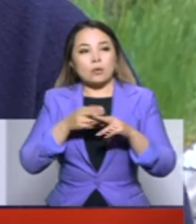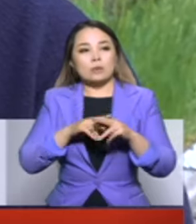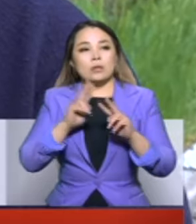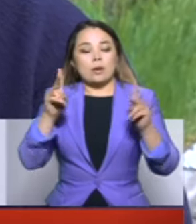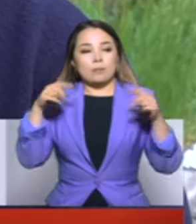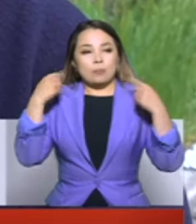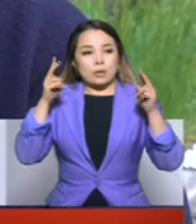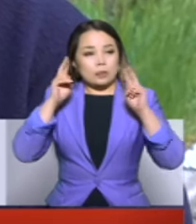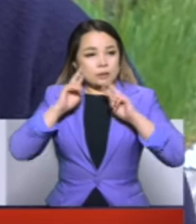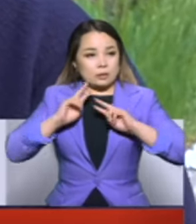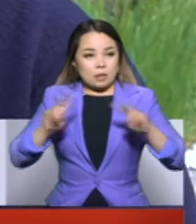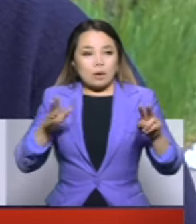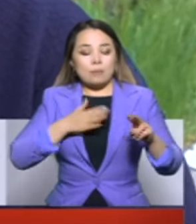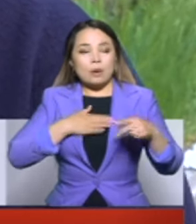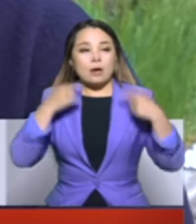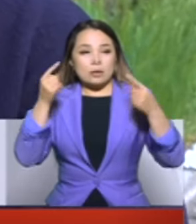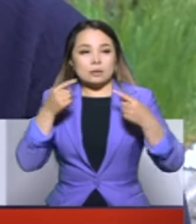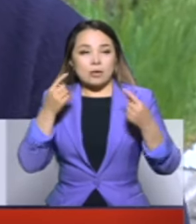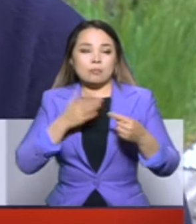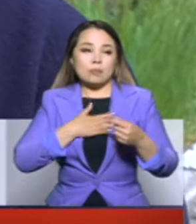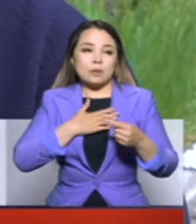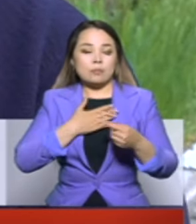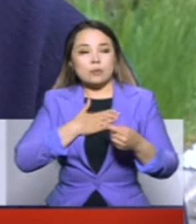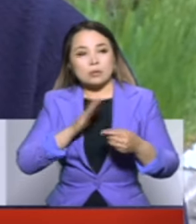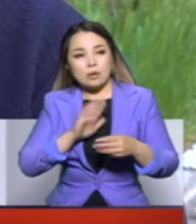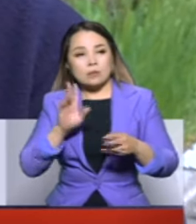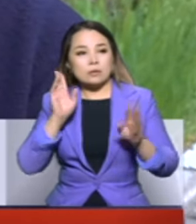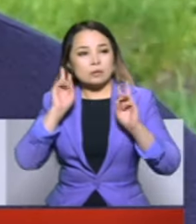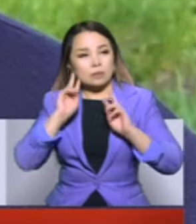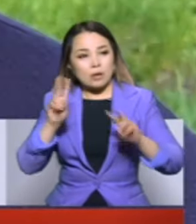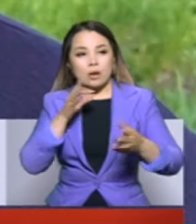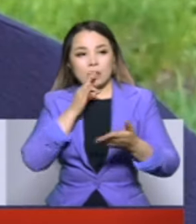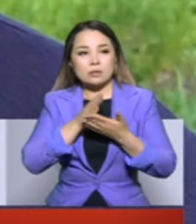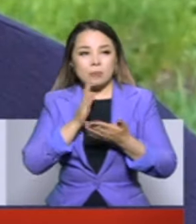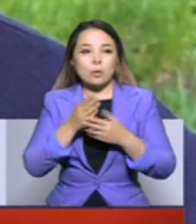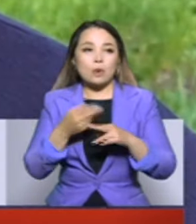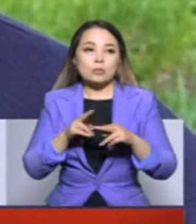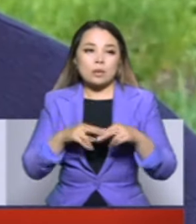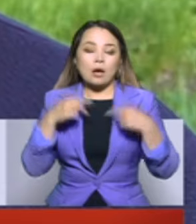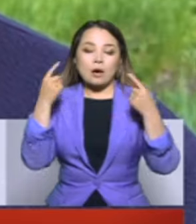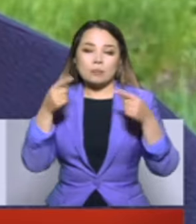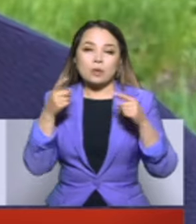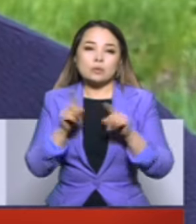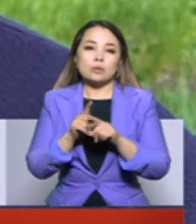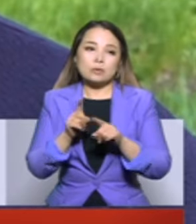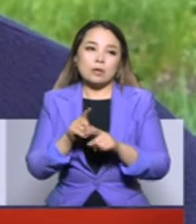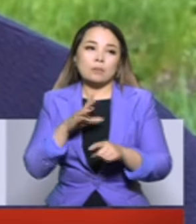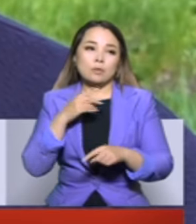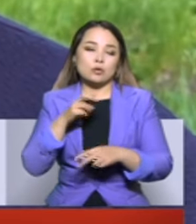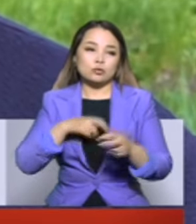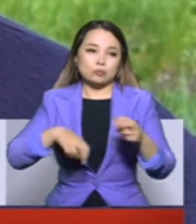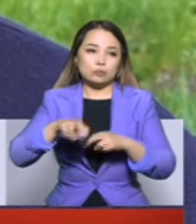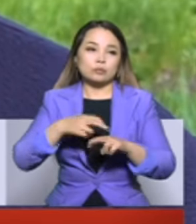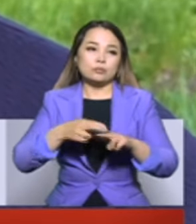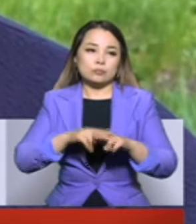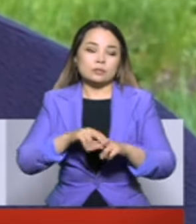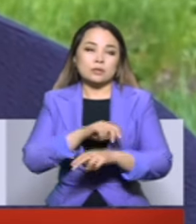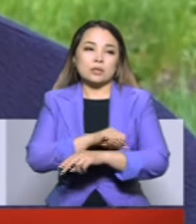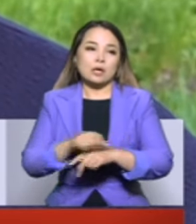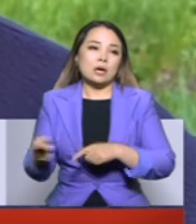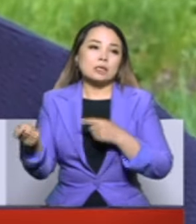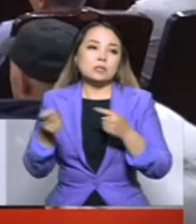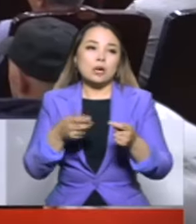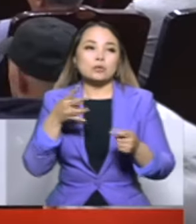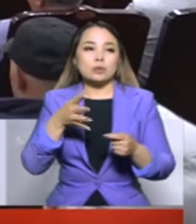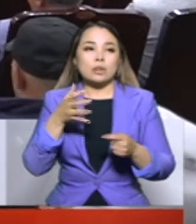екенін. Мен малым ба, менікі емес па, өзің білмейді. Одыр мал жүрген болды, мал жүргенде сырттан штраф салып қойып отыр